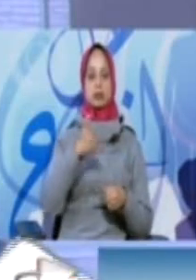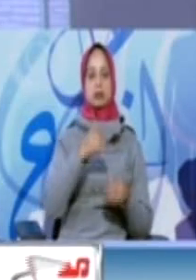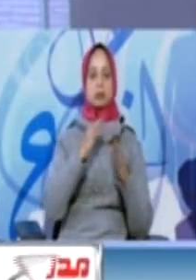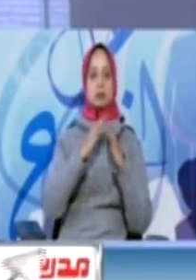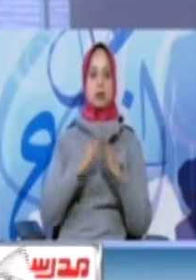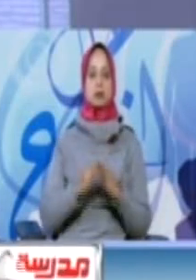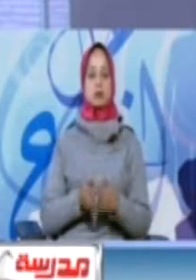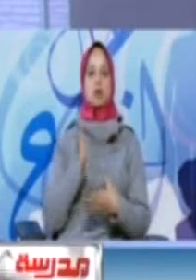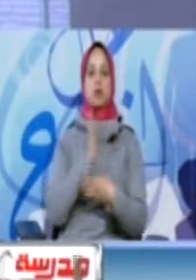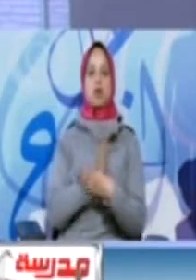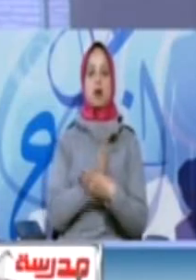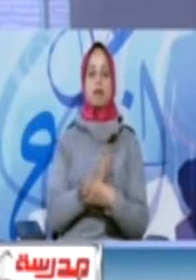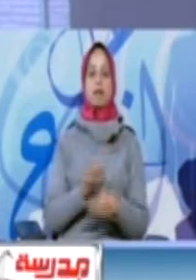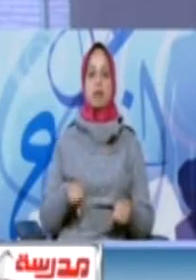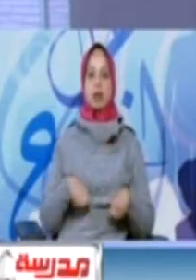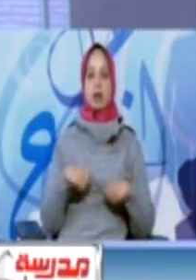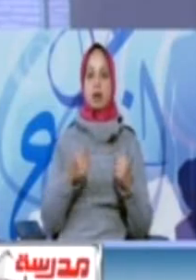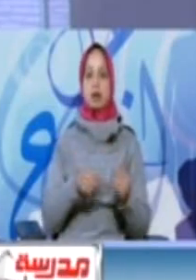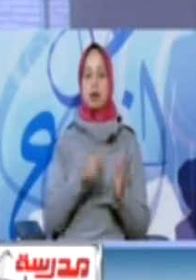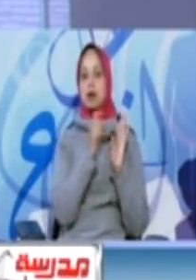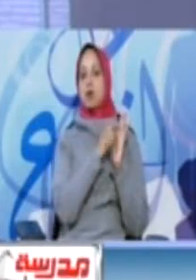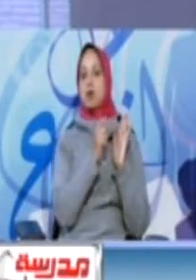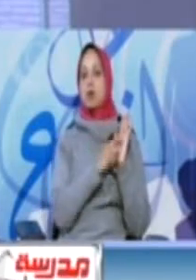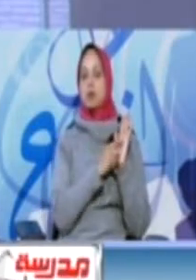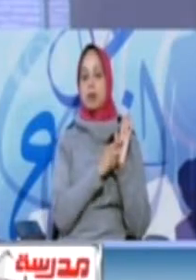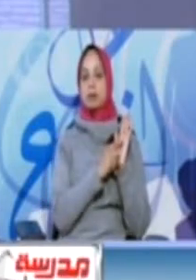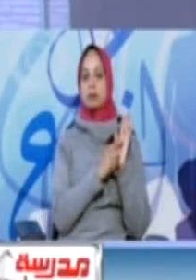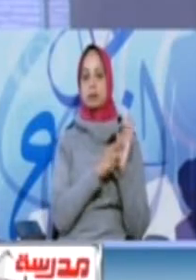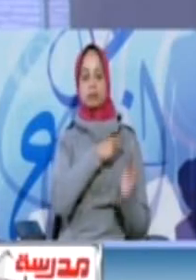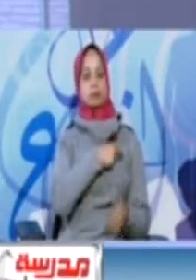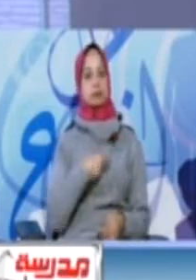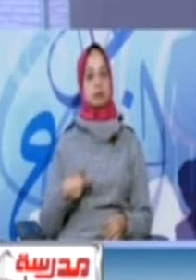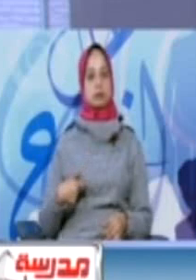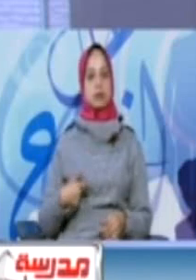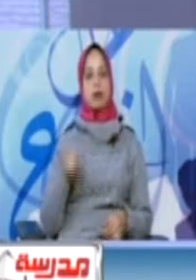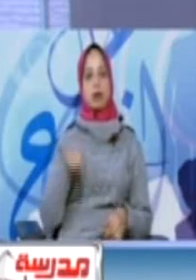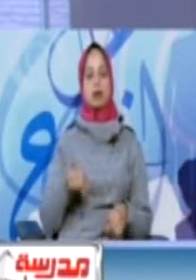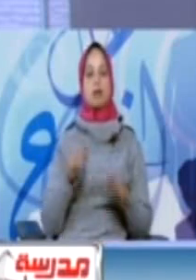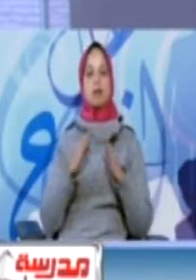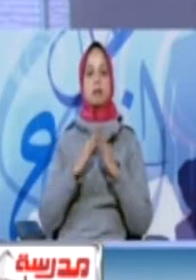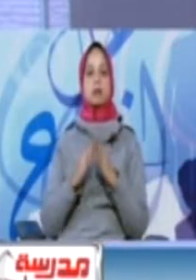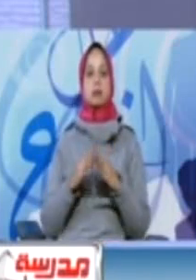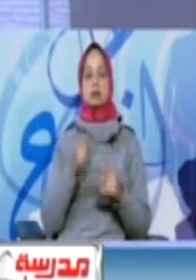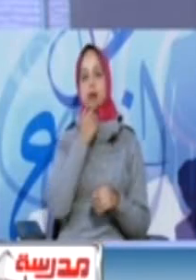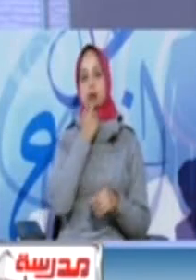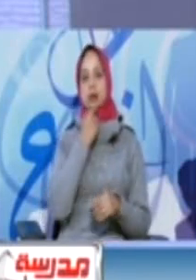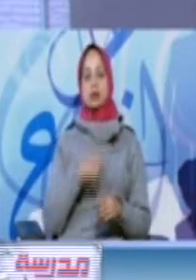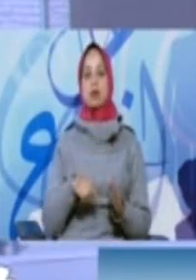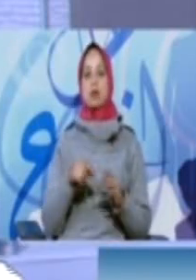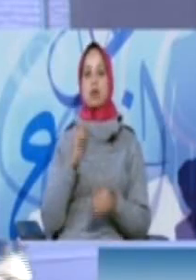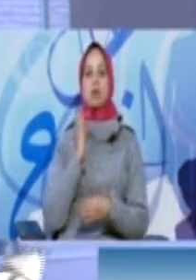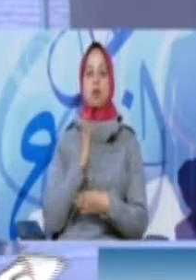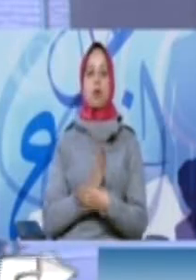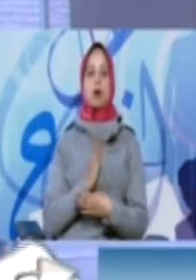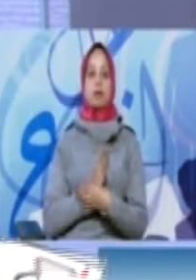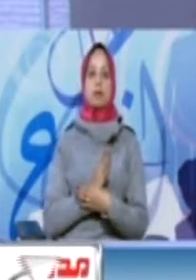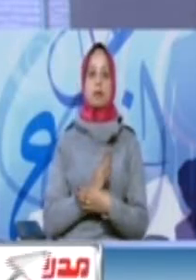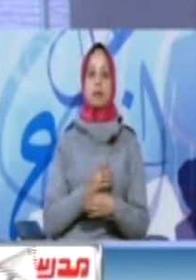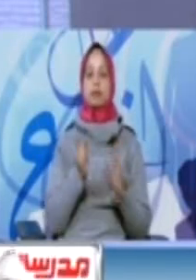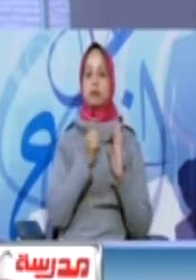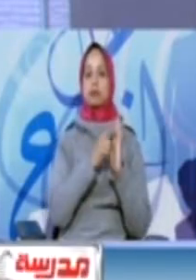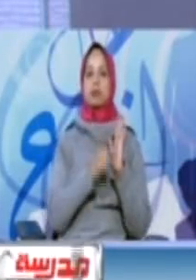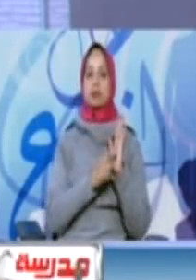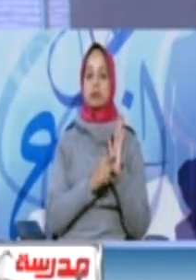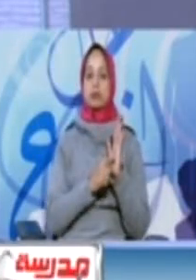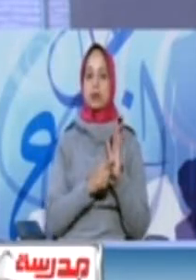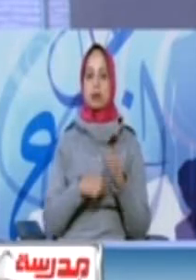الحياه النيابيه. اي حد هيقرا ان انجلترا تدخلت لتعطيل الحياه النيابيه، يعني انجلترا عايزه تعطل الحياه